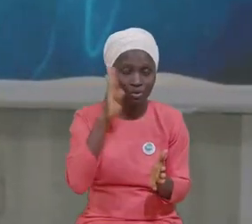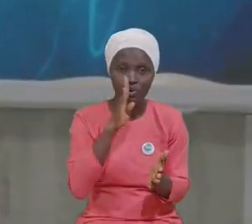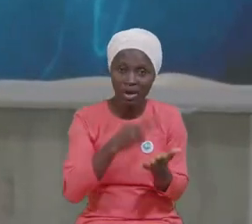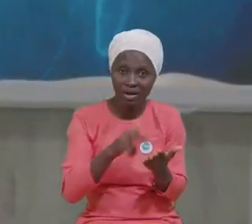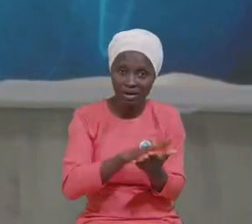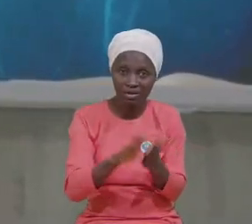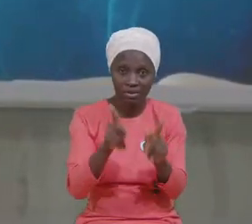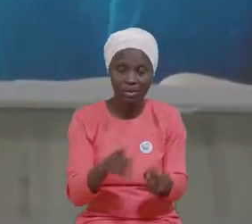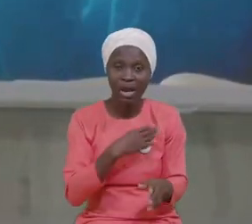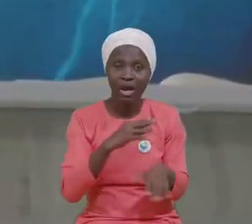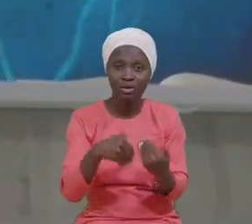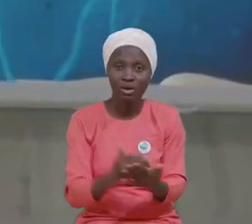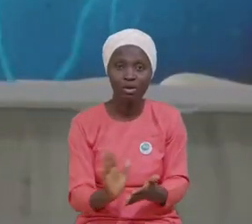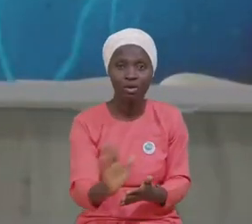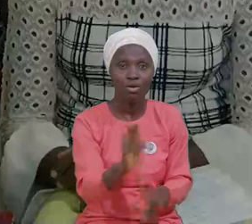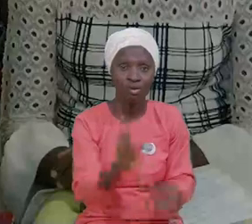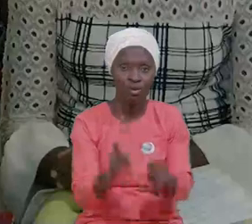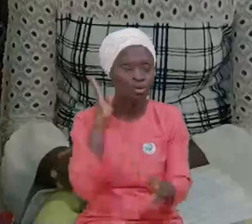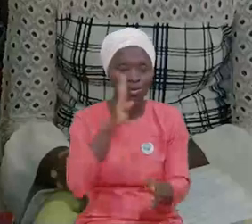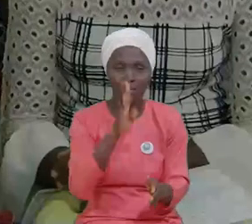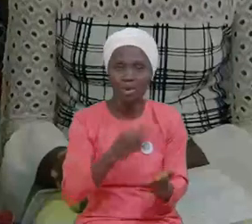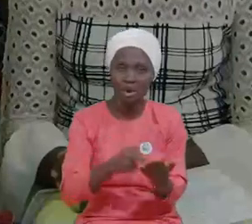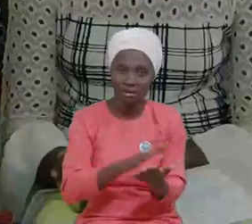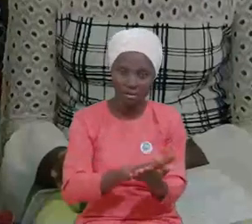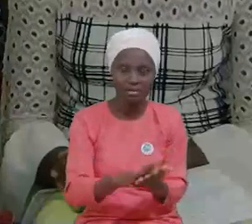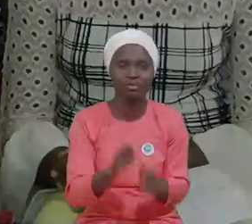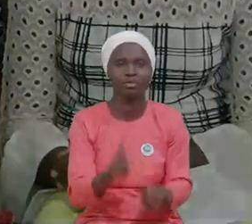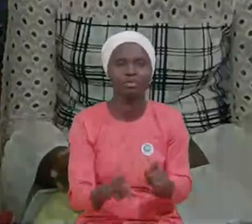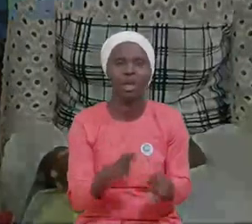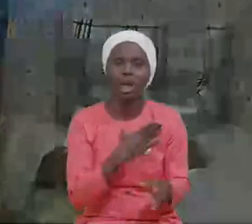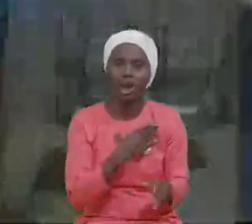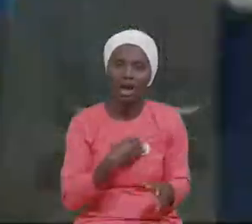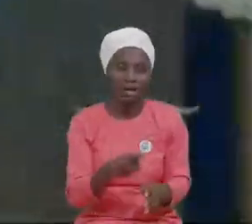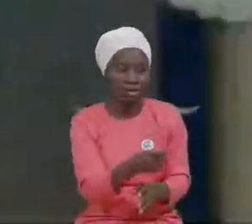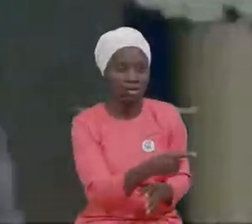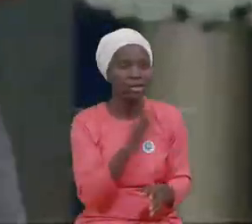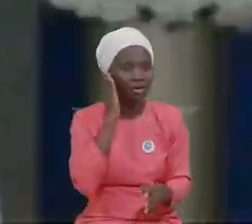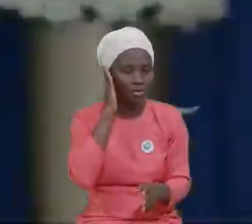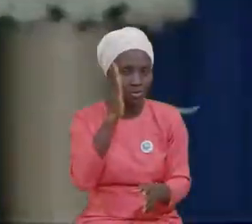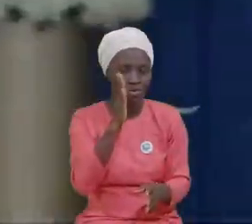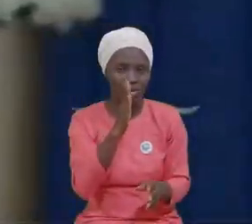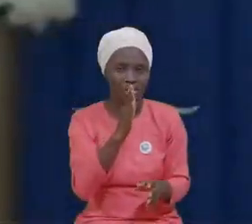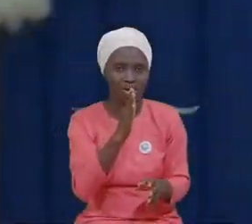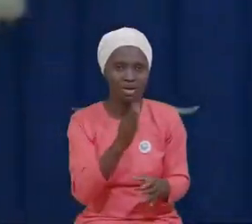tu seras juste. Et ton peuple sera juste.